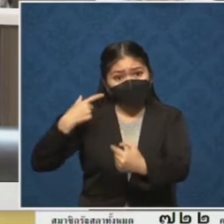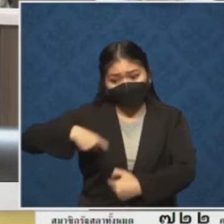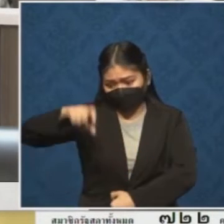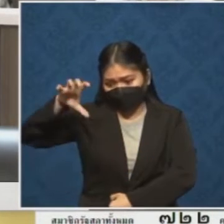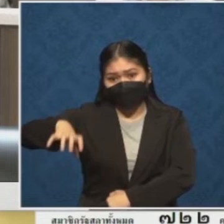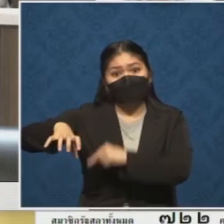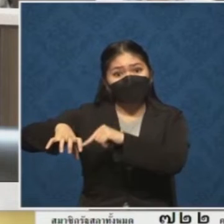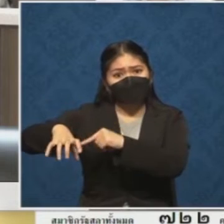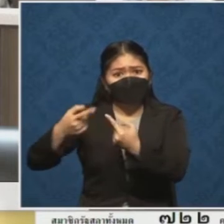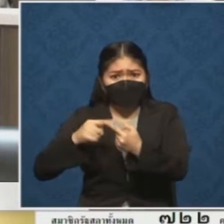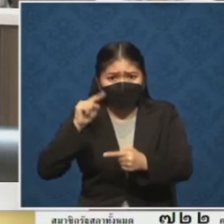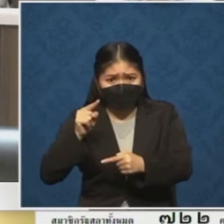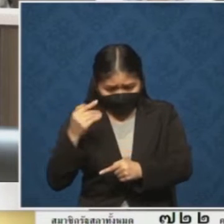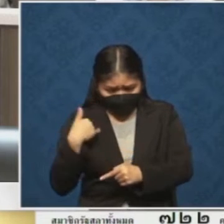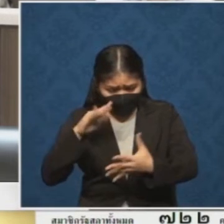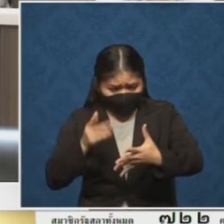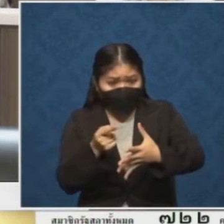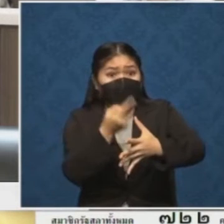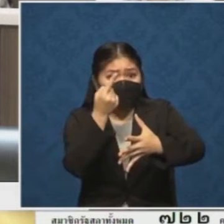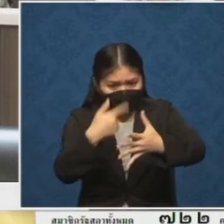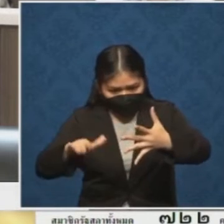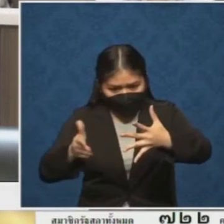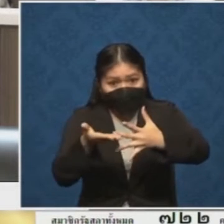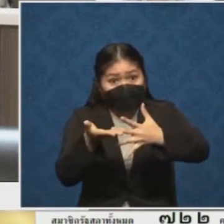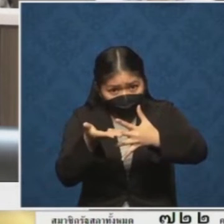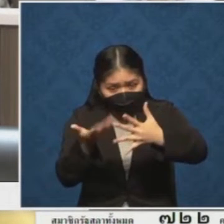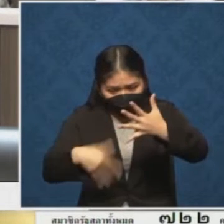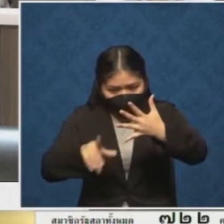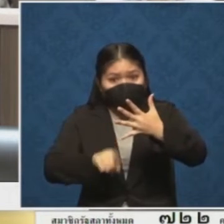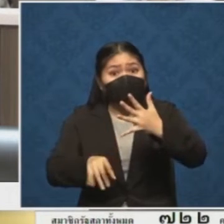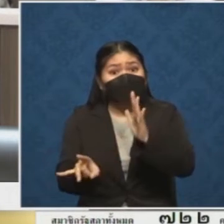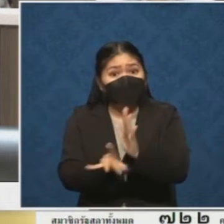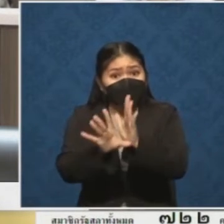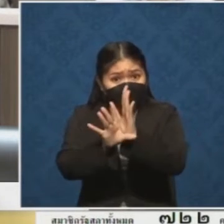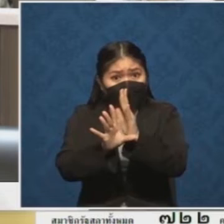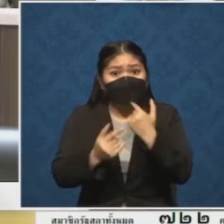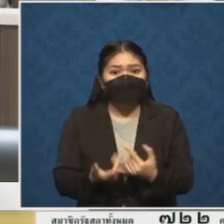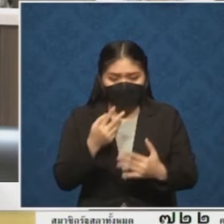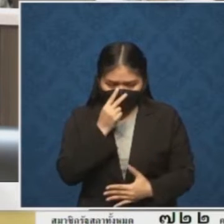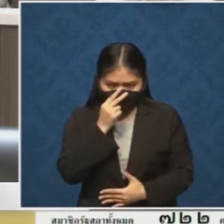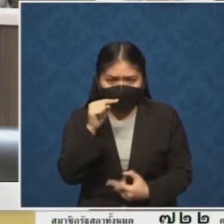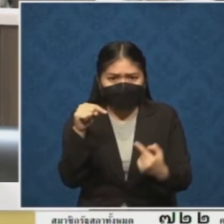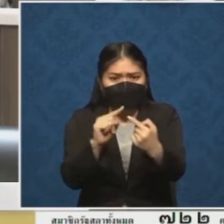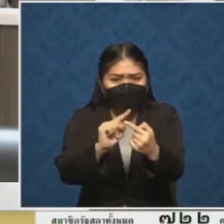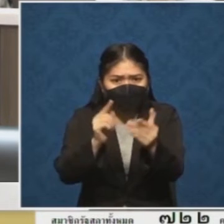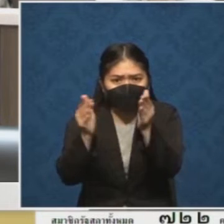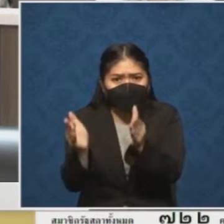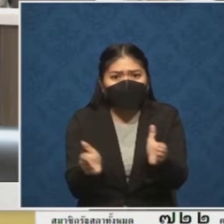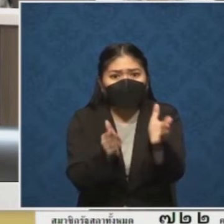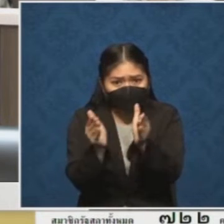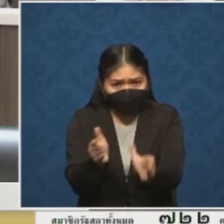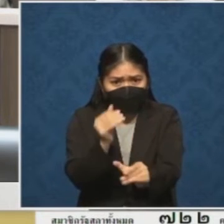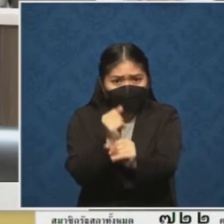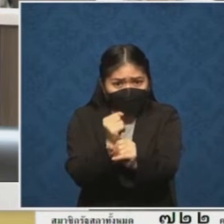ตั้งแต่ต้นน้ำกลางน้ำและก็ปลายน้ำดูคำนิยามของคำว่าการดำเนินงานในกระบวนการยุติธรรมแล้ว